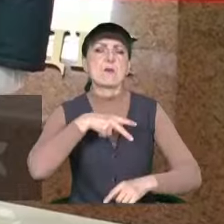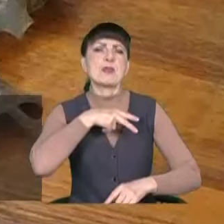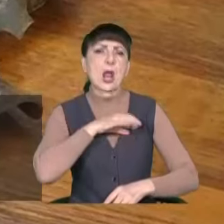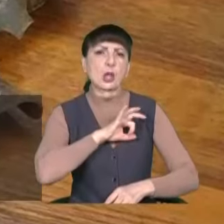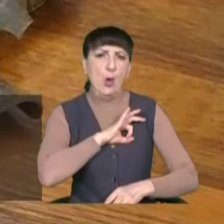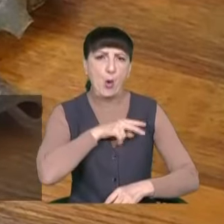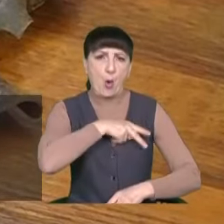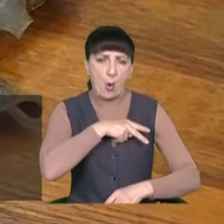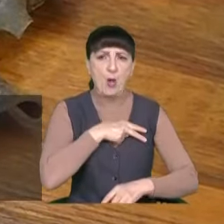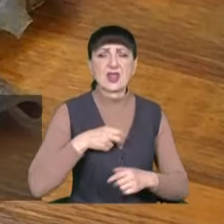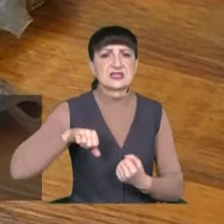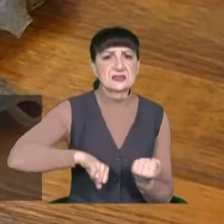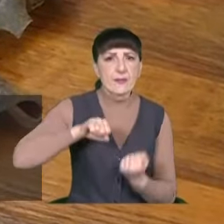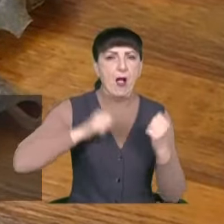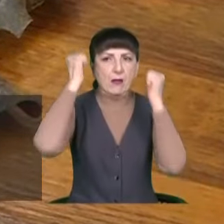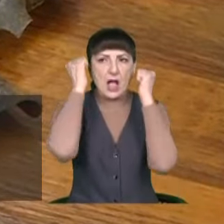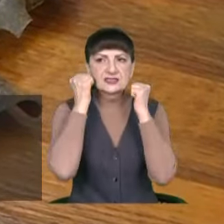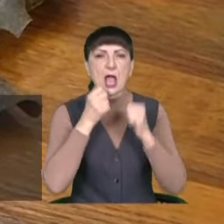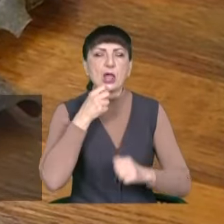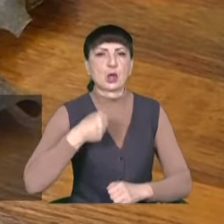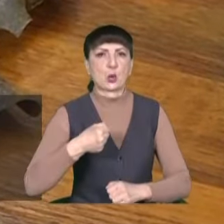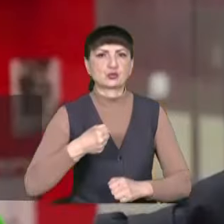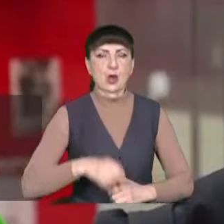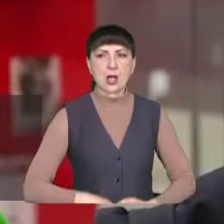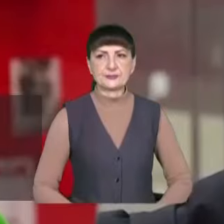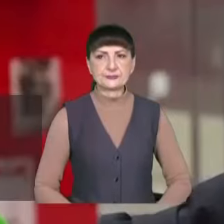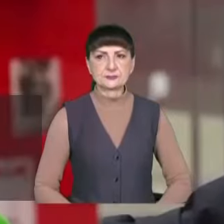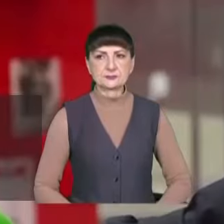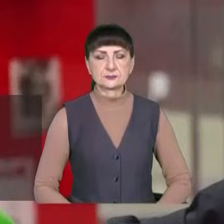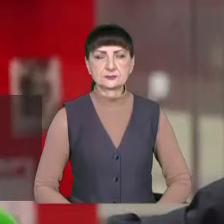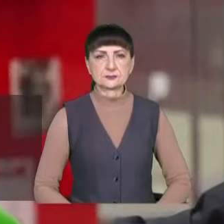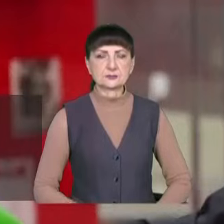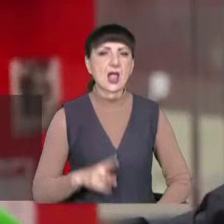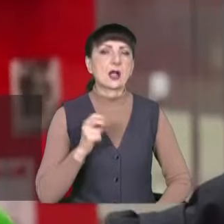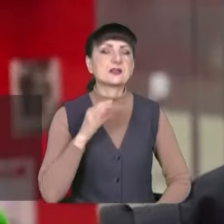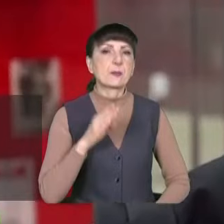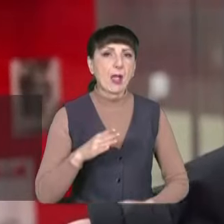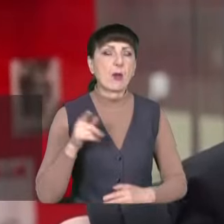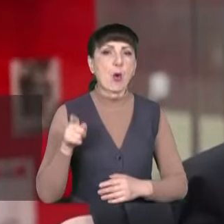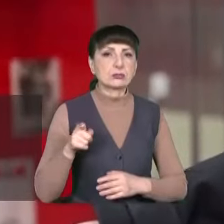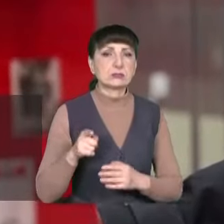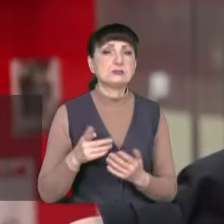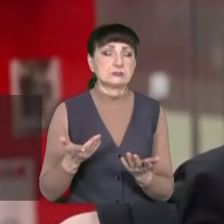каска, саперная лопата и кружка героически погибшего предка. Даулеткулов Кадырбек атамыз.